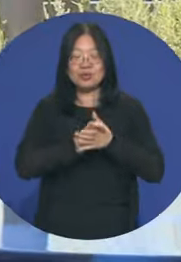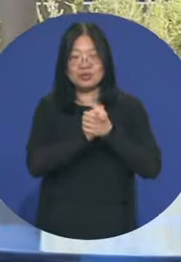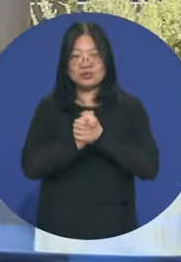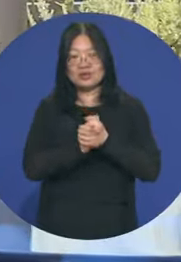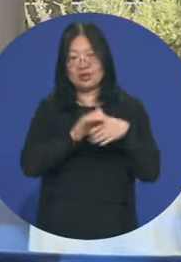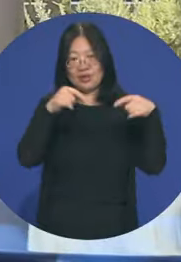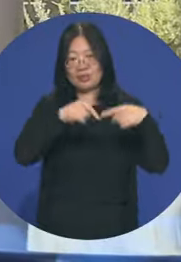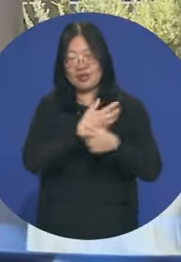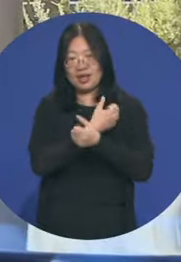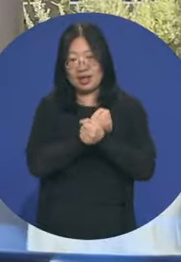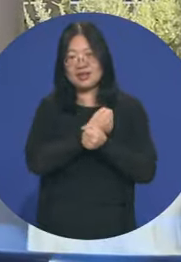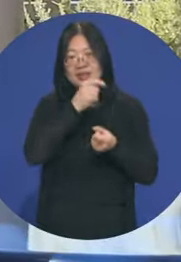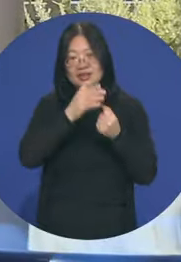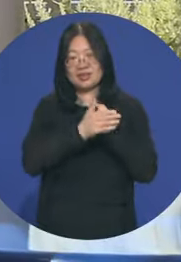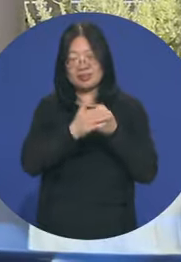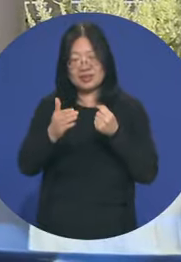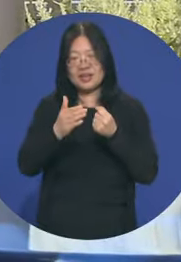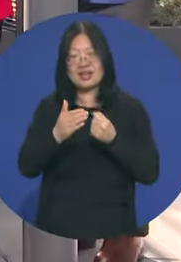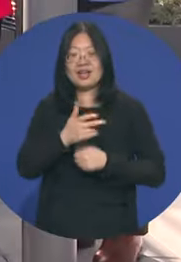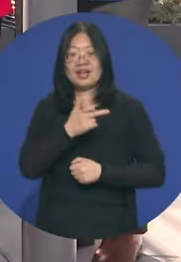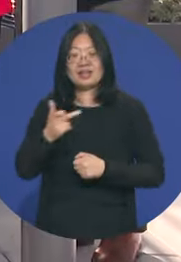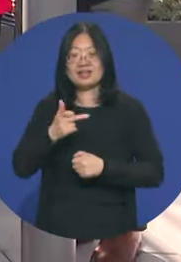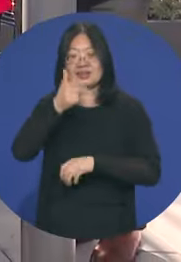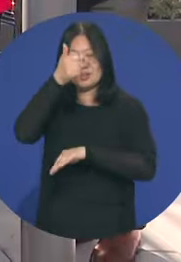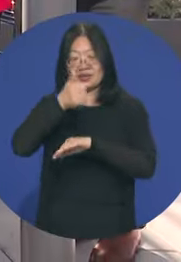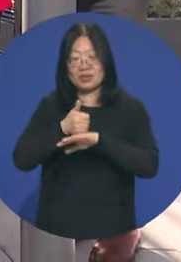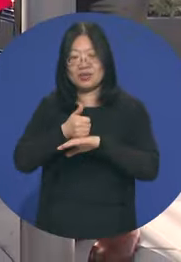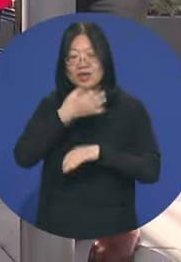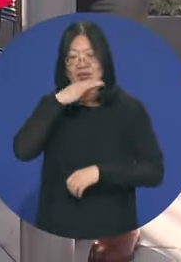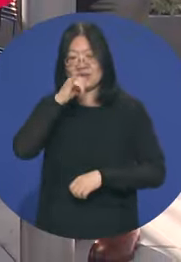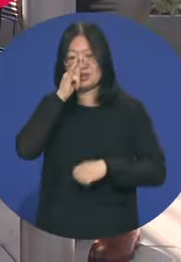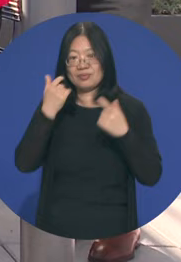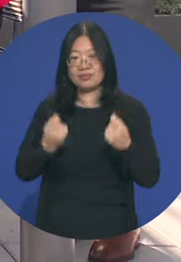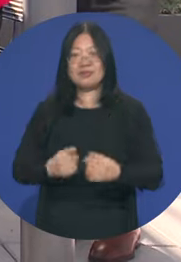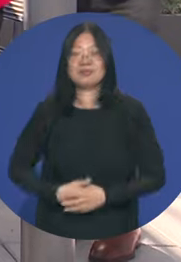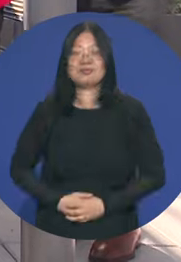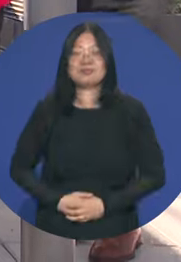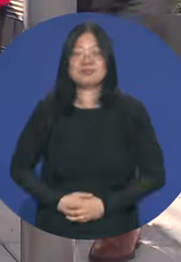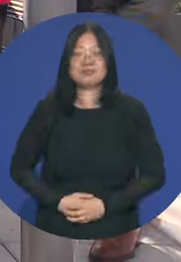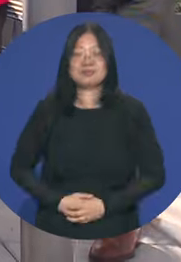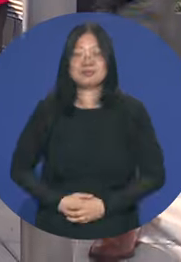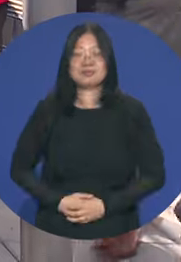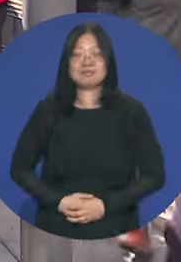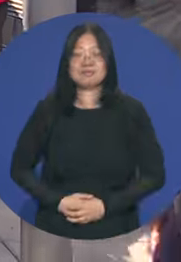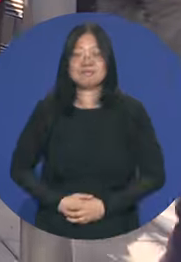경기도와 우호 협력 관계를 맺었다는 점에서 괄목할 만한 성과라는 평가입니다.